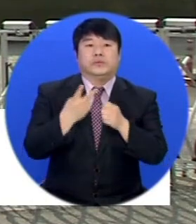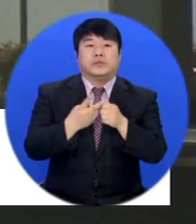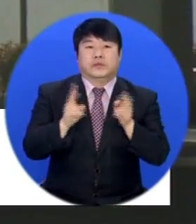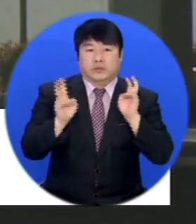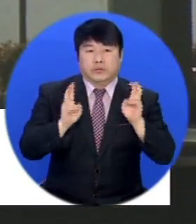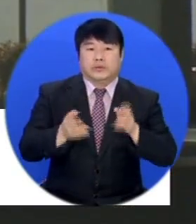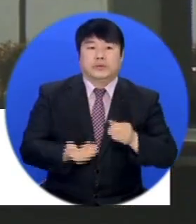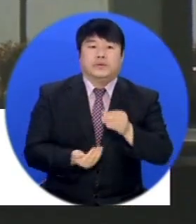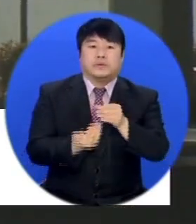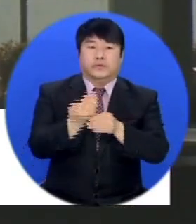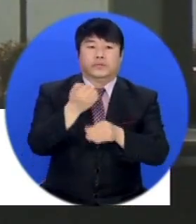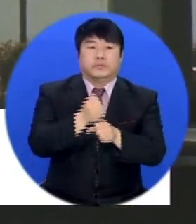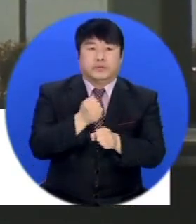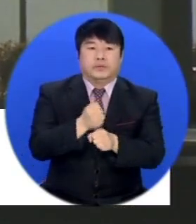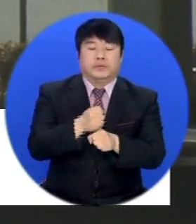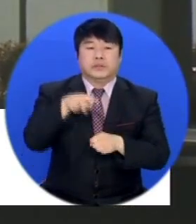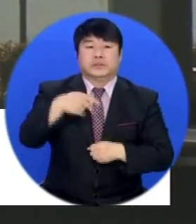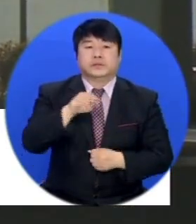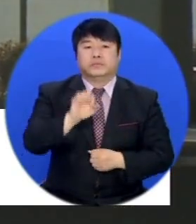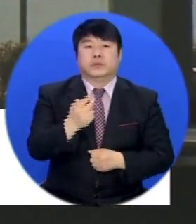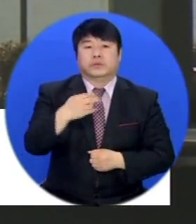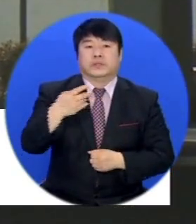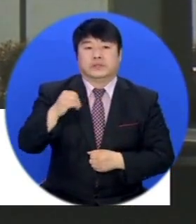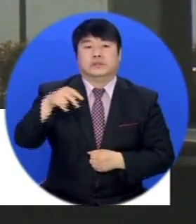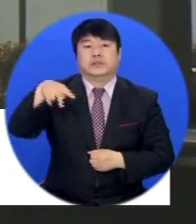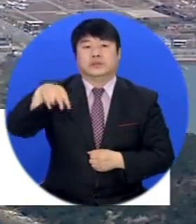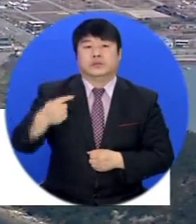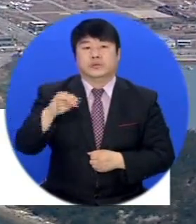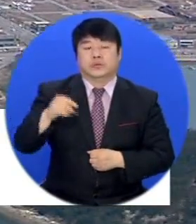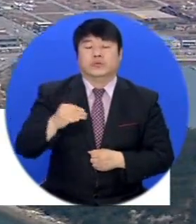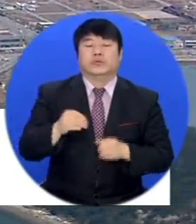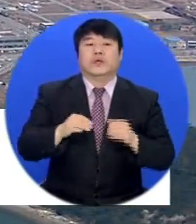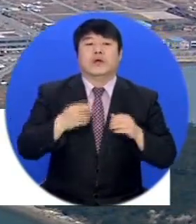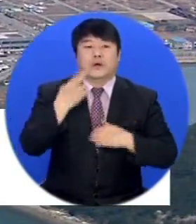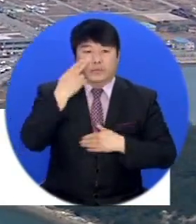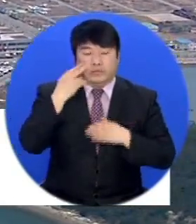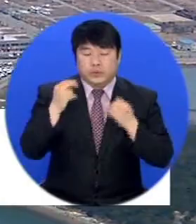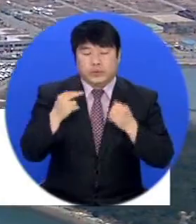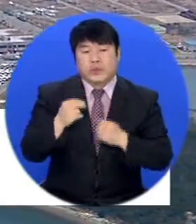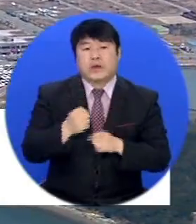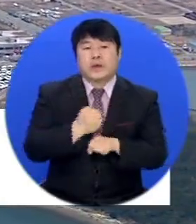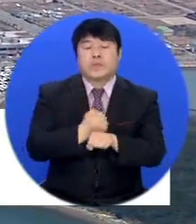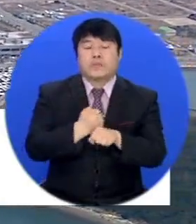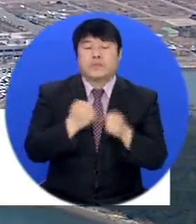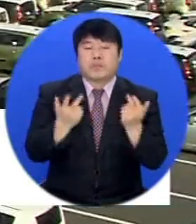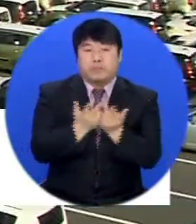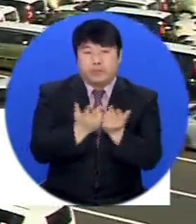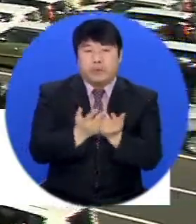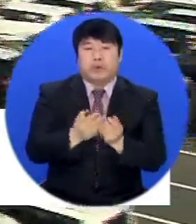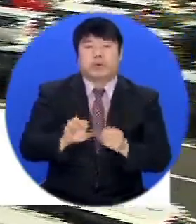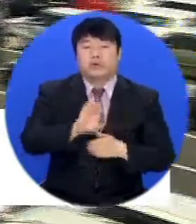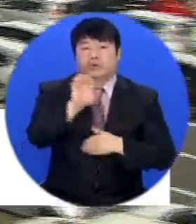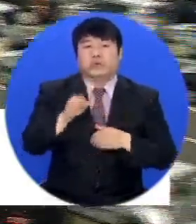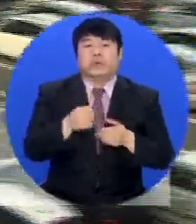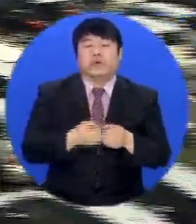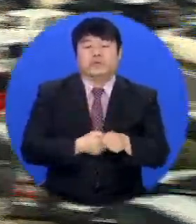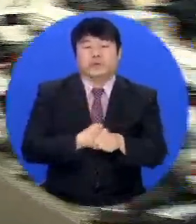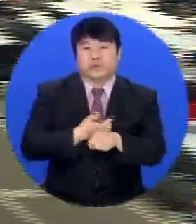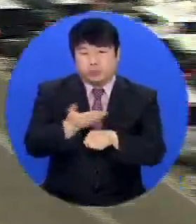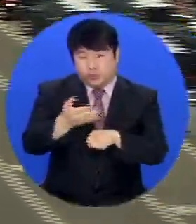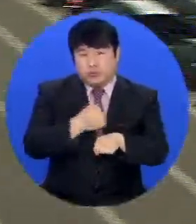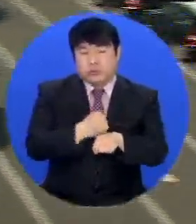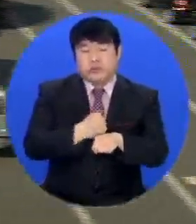2공장에서 생산하는 스포티지와 소울의 북미와 유럽 시장 수출길이 코로나19 상황으로 막혔기 때문인데